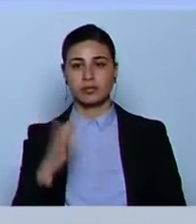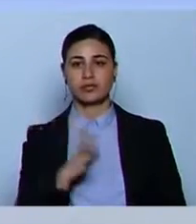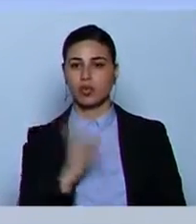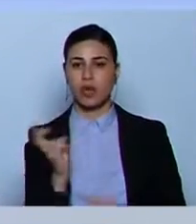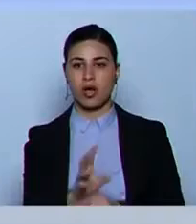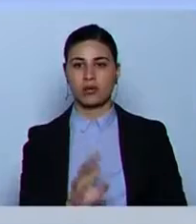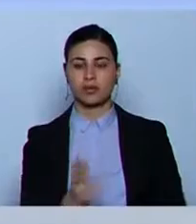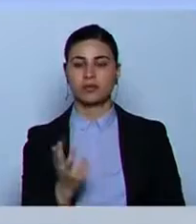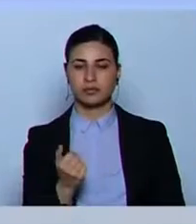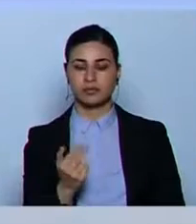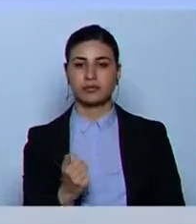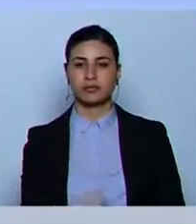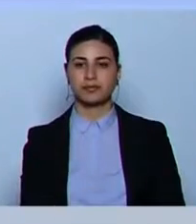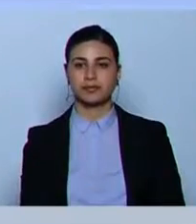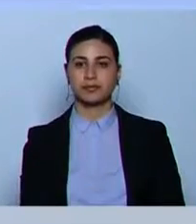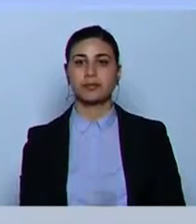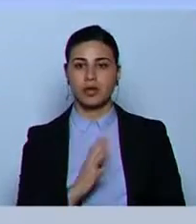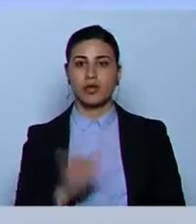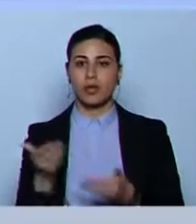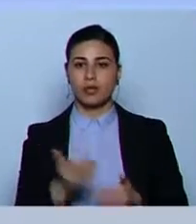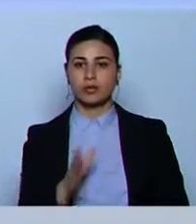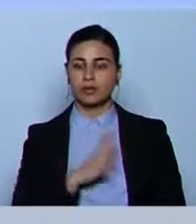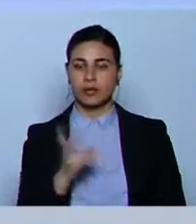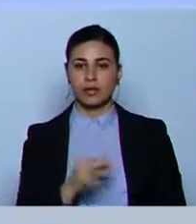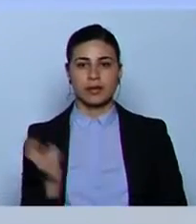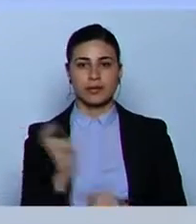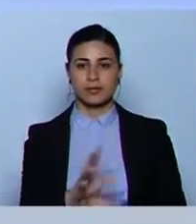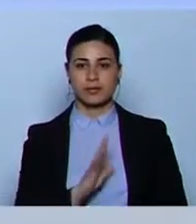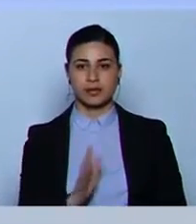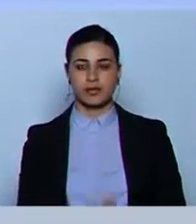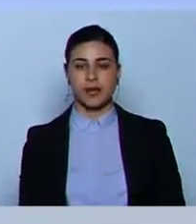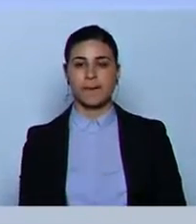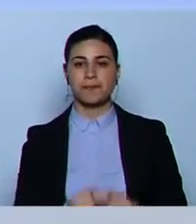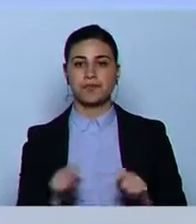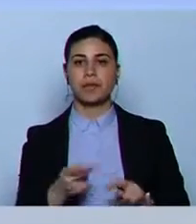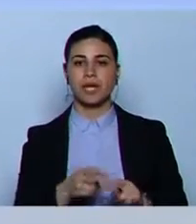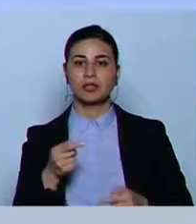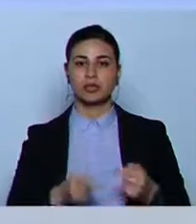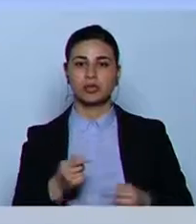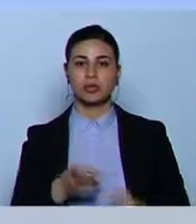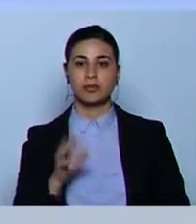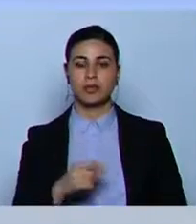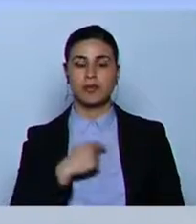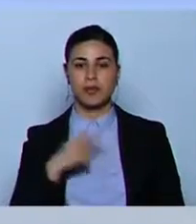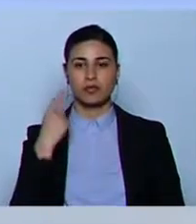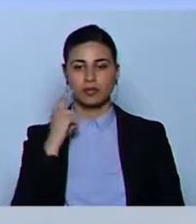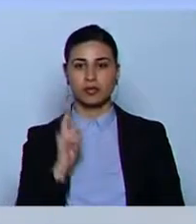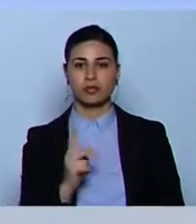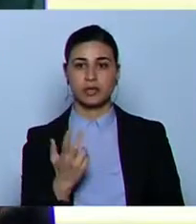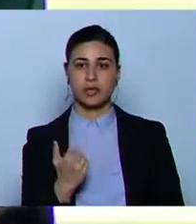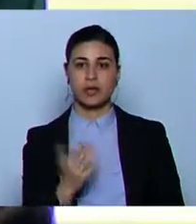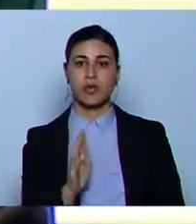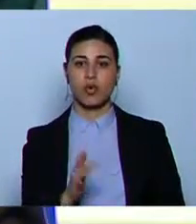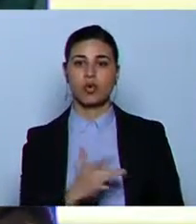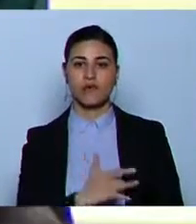კი, დარწმუნებული ბრძანდებოდეთ რომ მოვიწვიოთ, თუმცა დღეს მათ გარეშე იმართება ეს დისკუსია. მაგრამ მე ვფიქრობ რომ